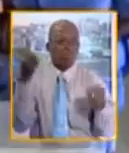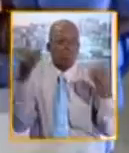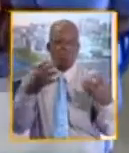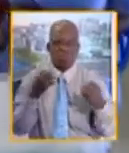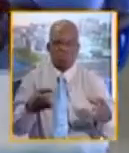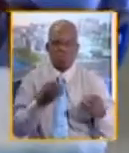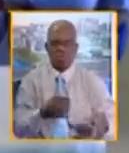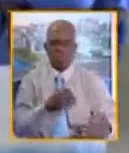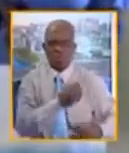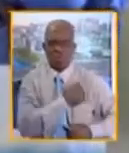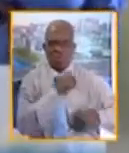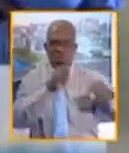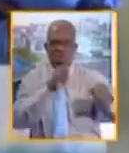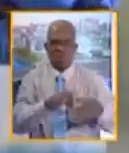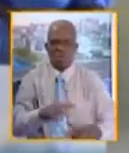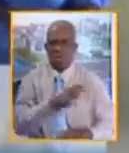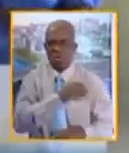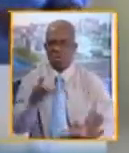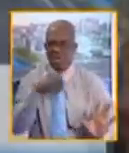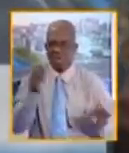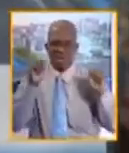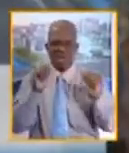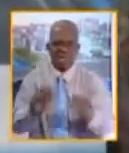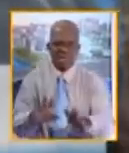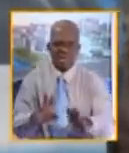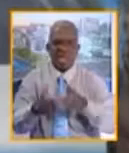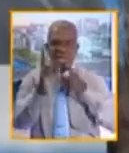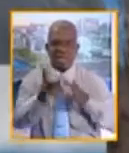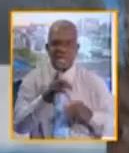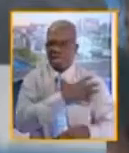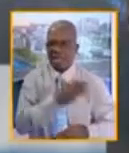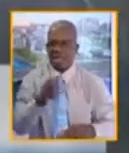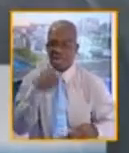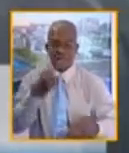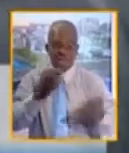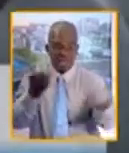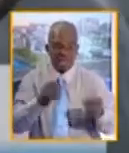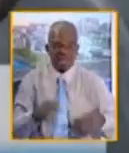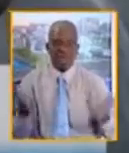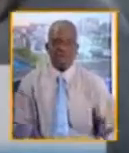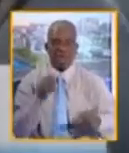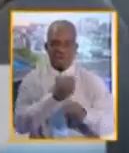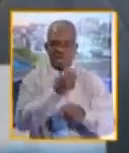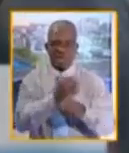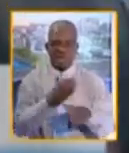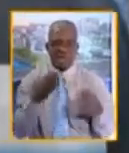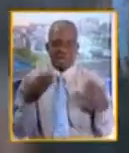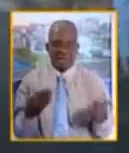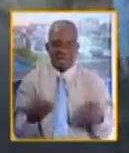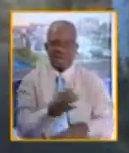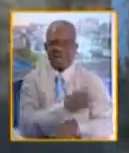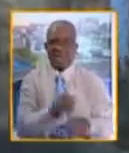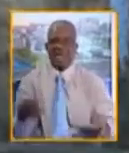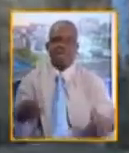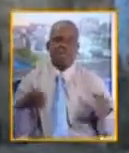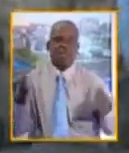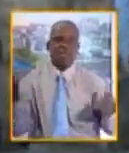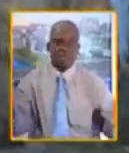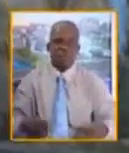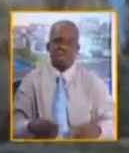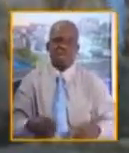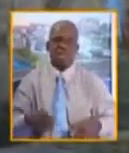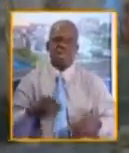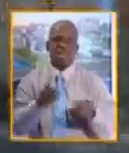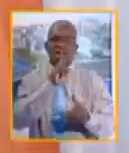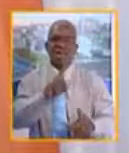sur un total initial de 69 506, soit un taux de réinsertion de 93%. L'expérience